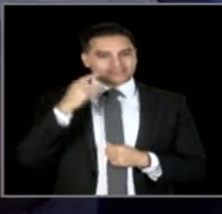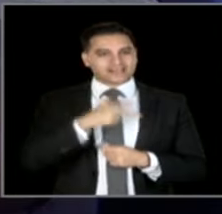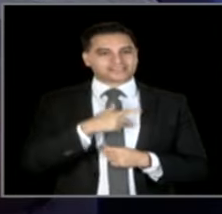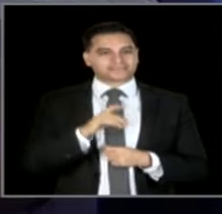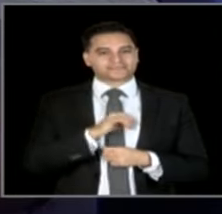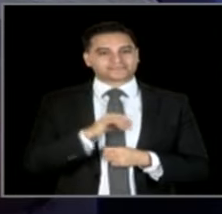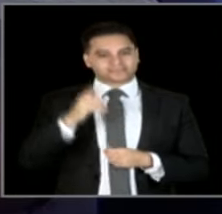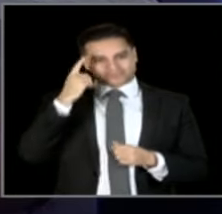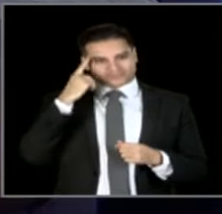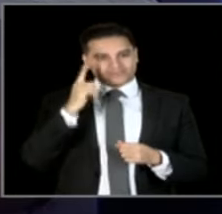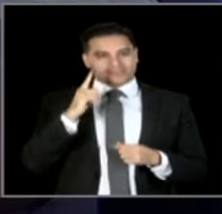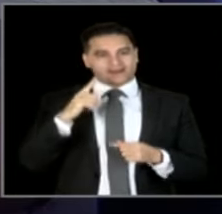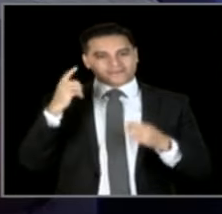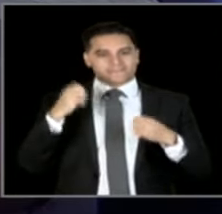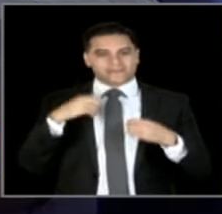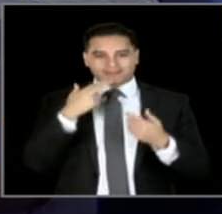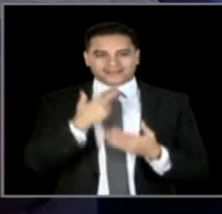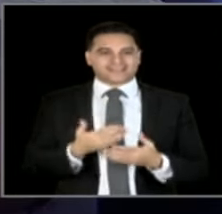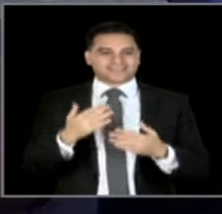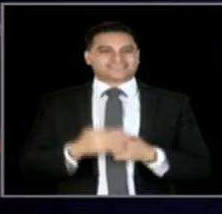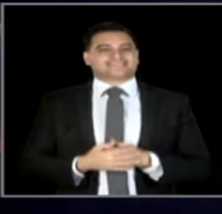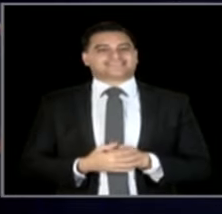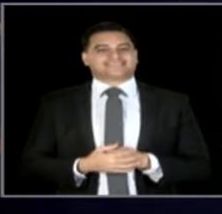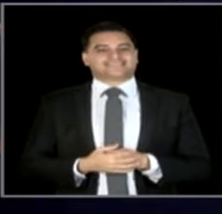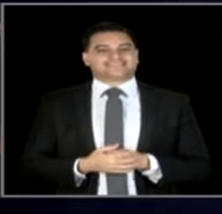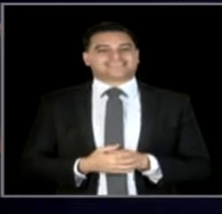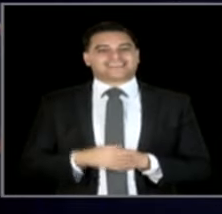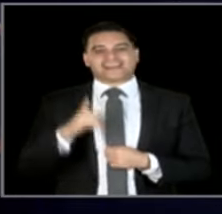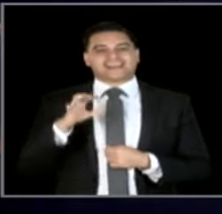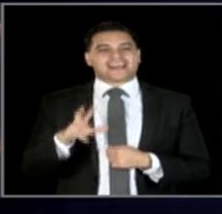بيطير. ربنا خلينا ريهام.